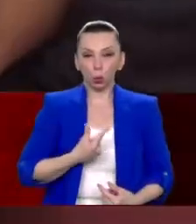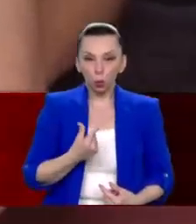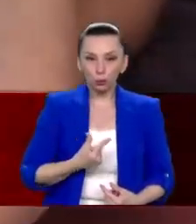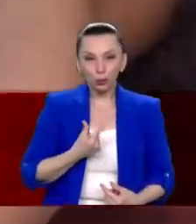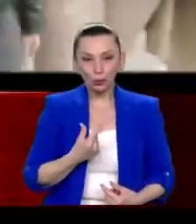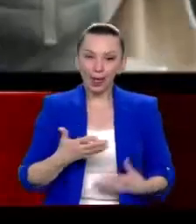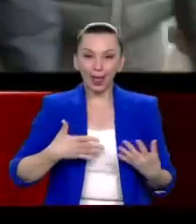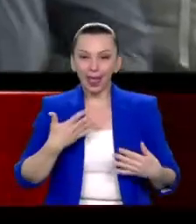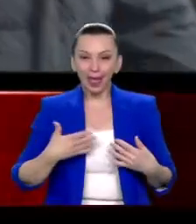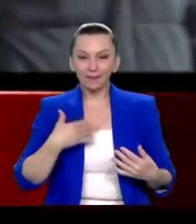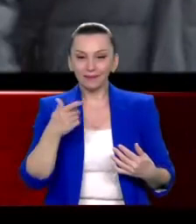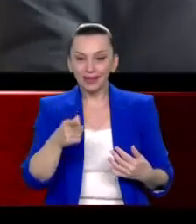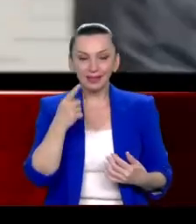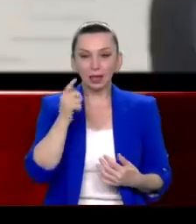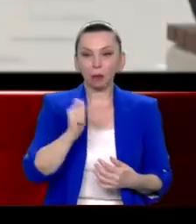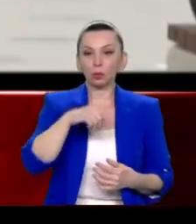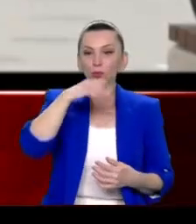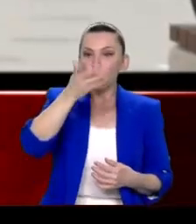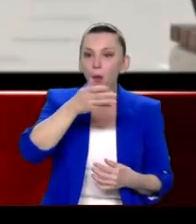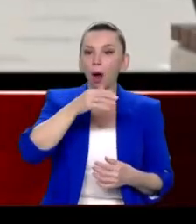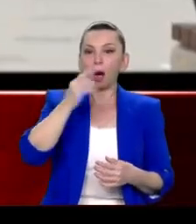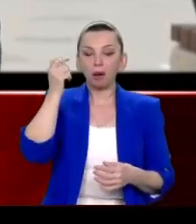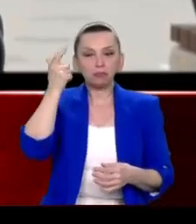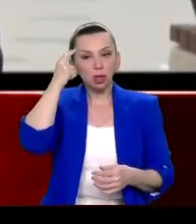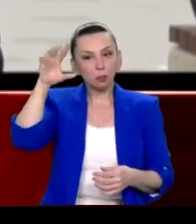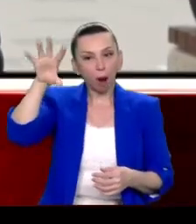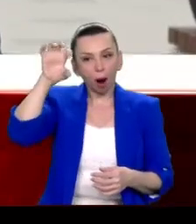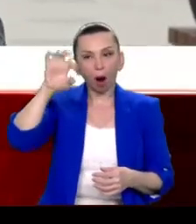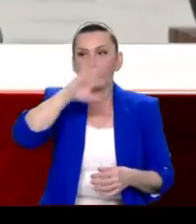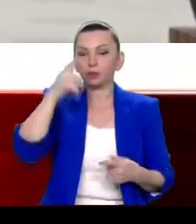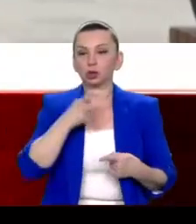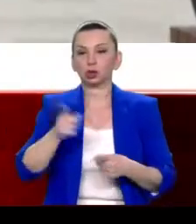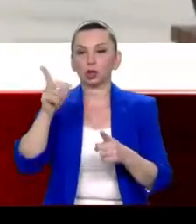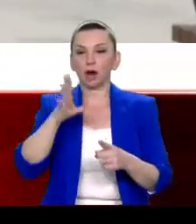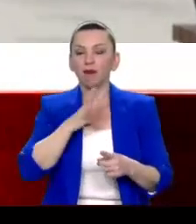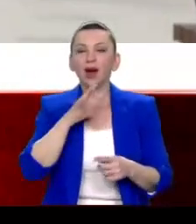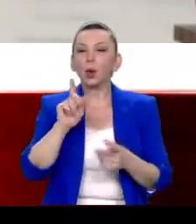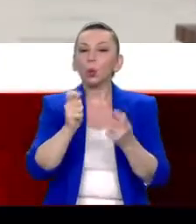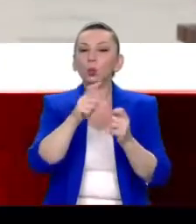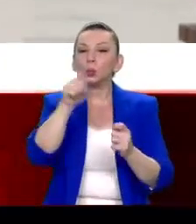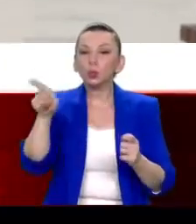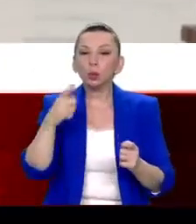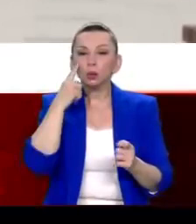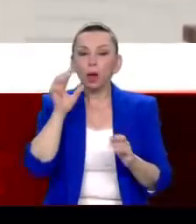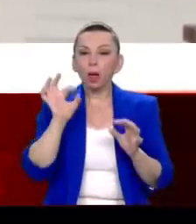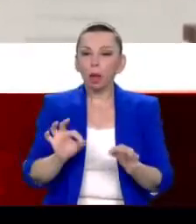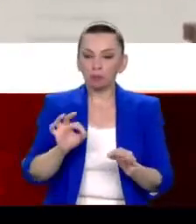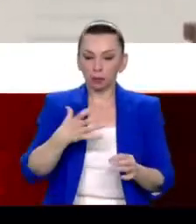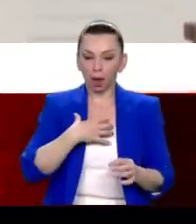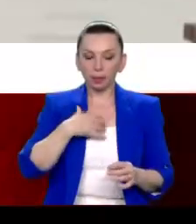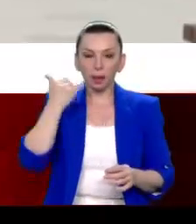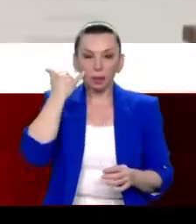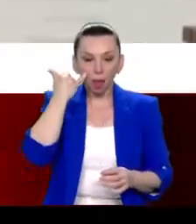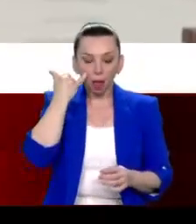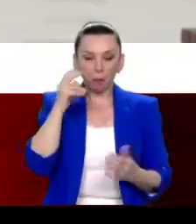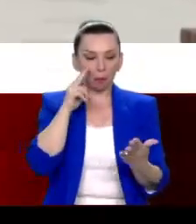konusu oldu. O uygulama için şikayet platformlarına binlerce şikayet geldi. Kullanıcılar hesaplarından sürekli para çekilmesine